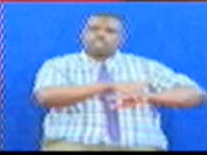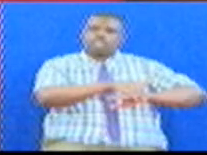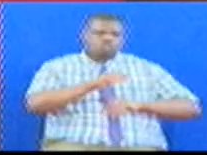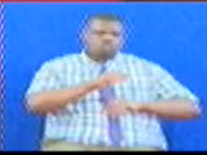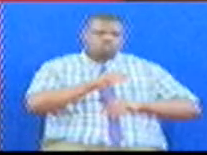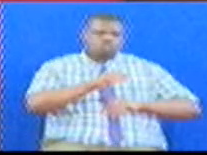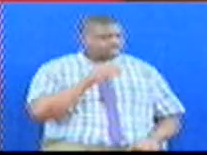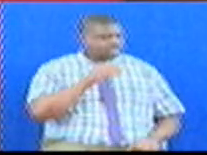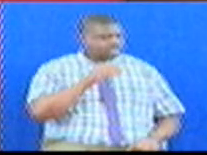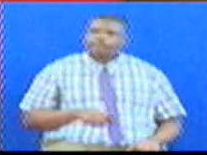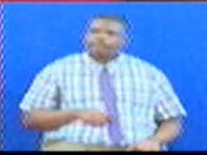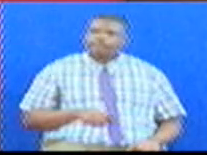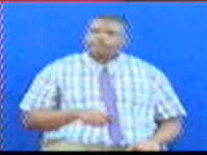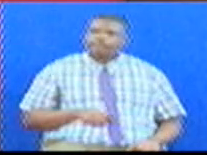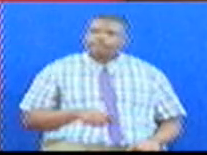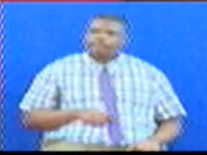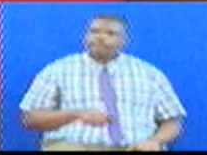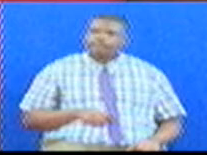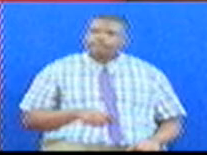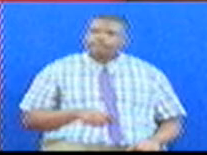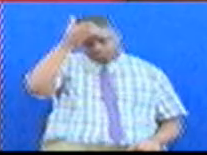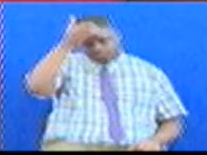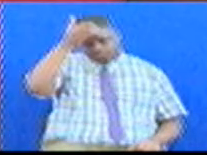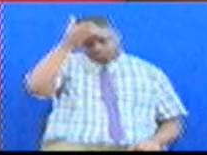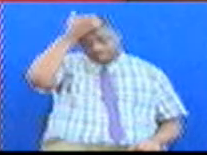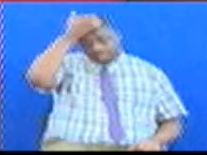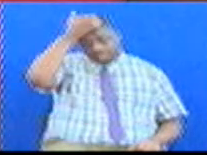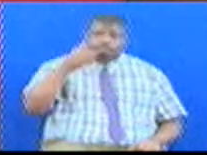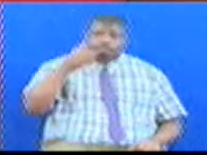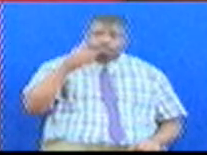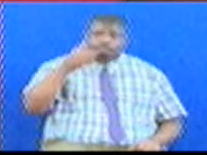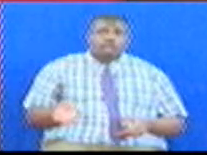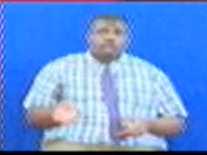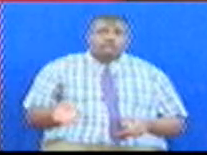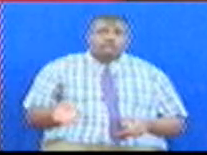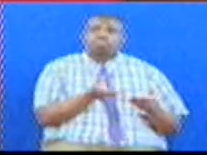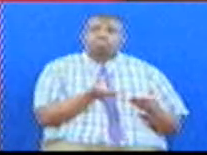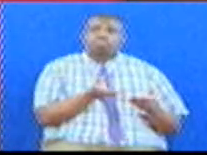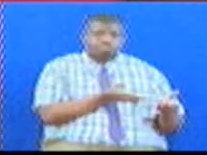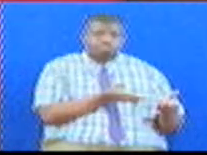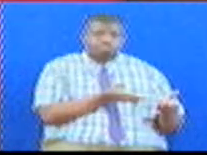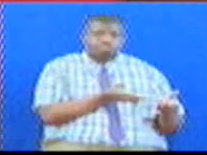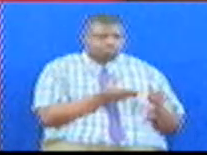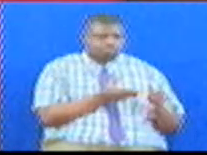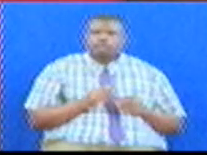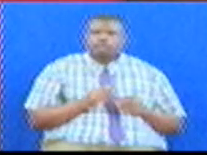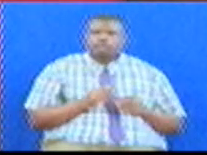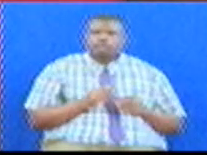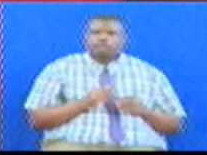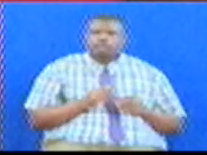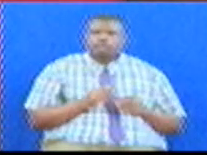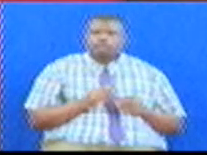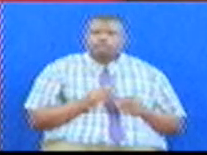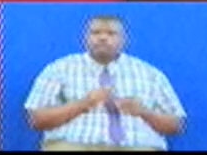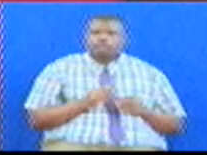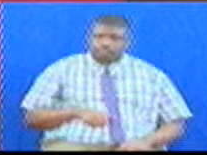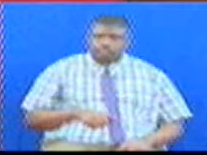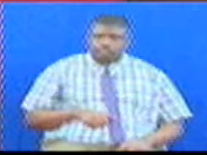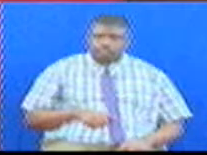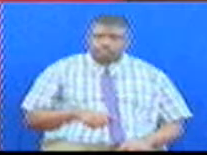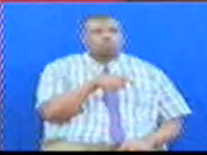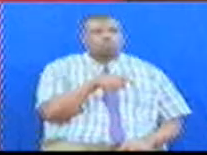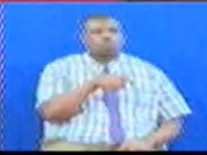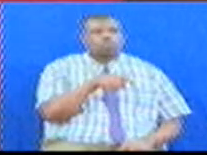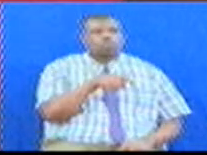malkia kaburuzwa mahakamani. Huwezi kusikia prime minister kaburuzwa mahakamani. Watu wote